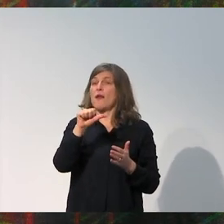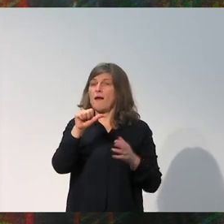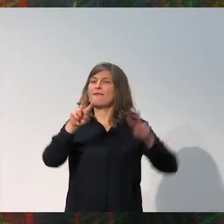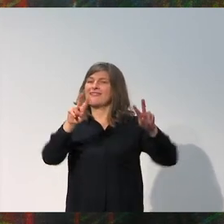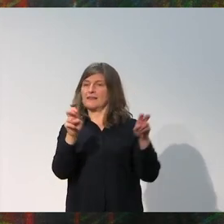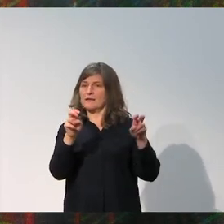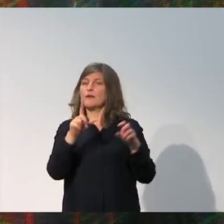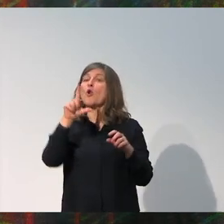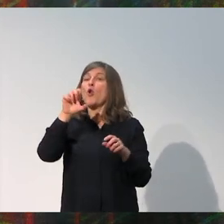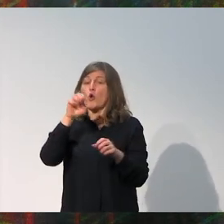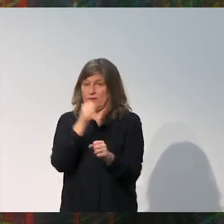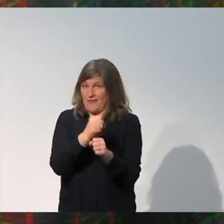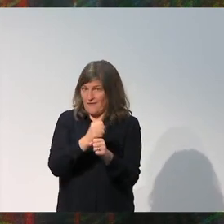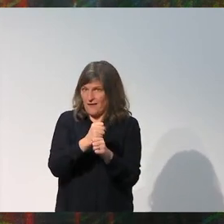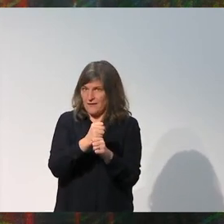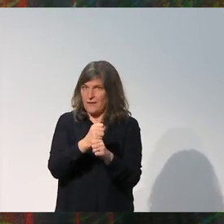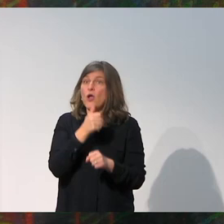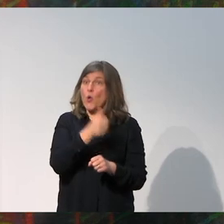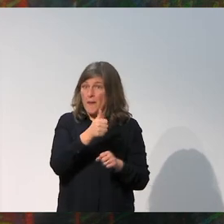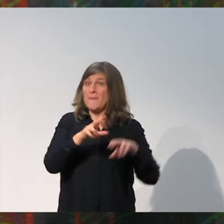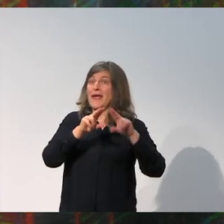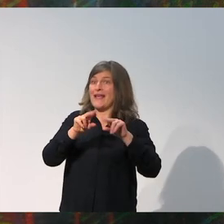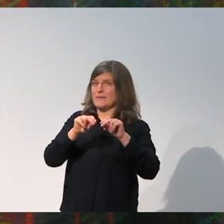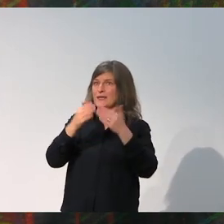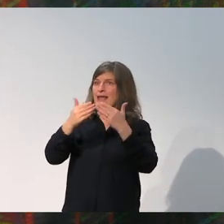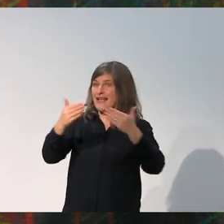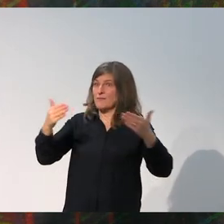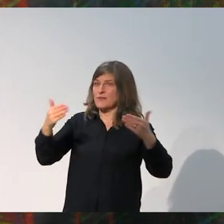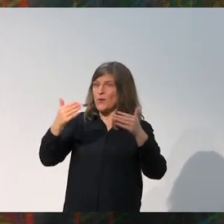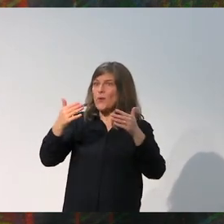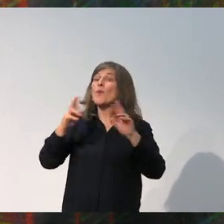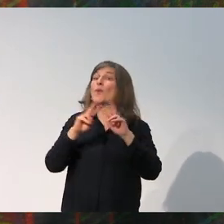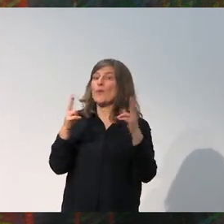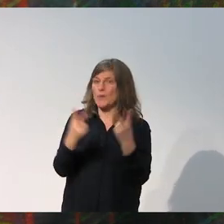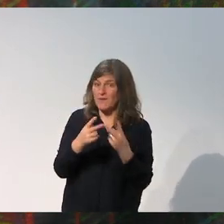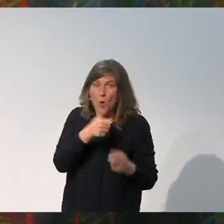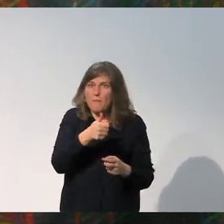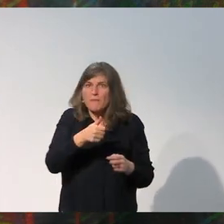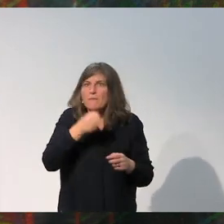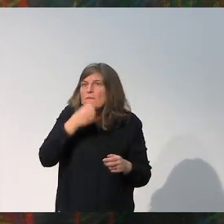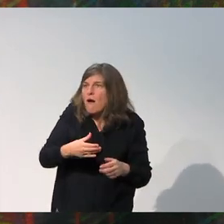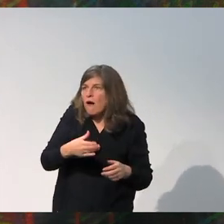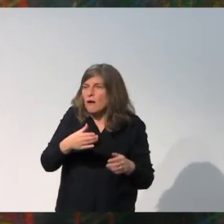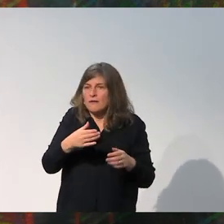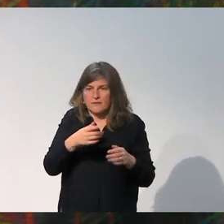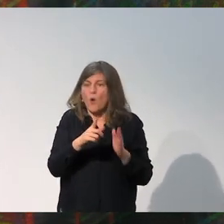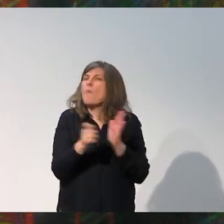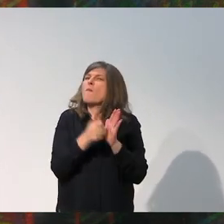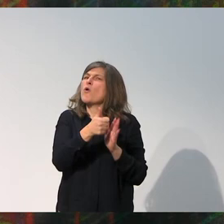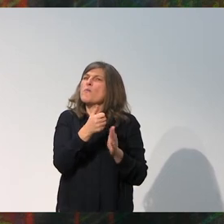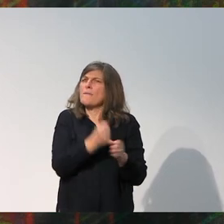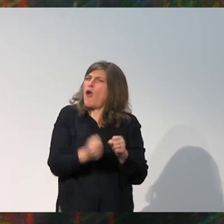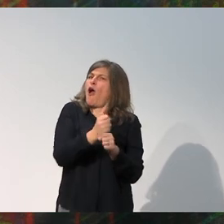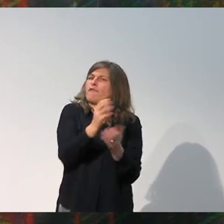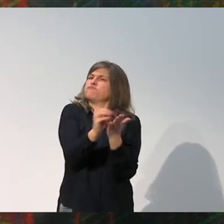Dans laquelle il parle de cette exposition universelle qui l'a beaucoup impressionné. Zola, quand il écrit cette œuvre, il est exilé